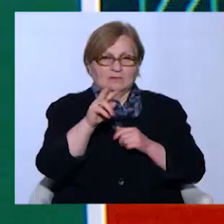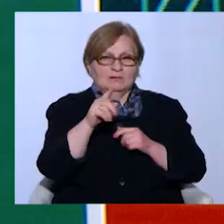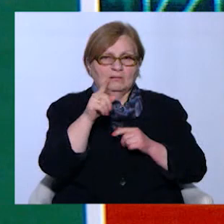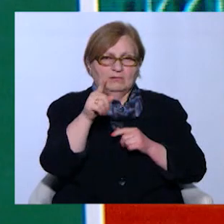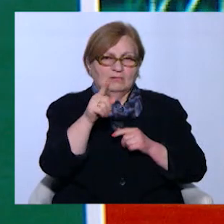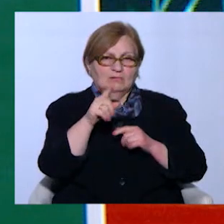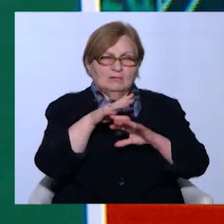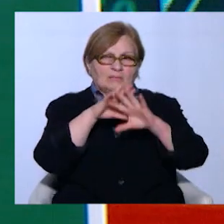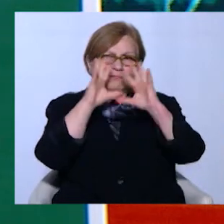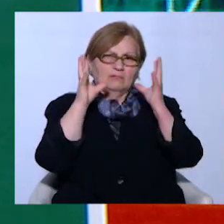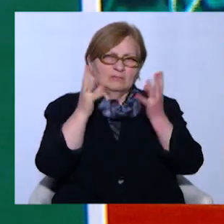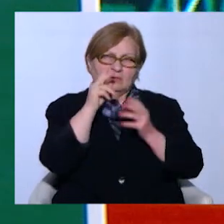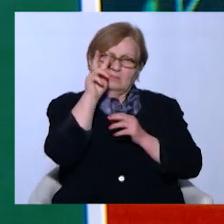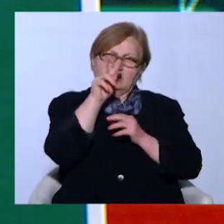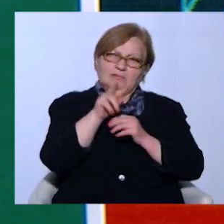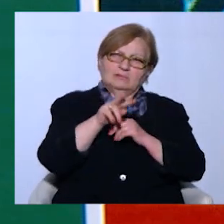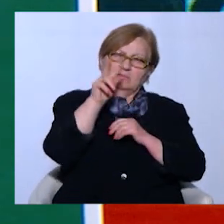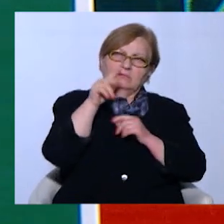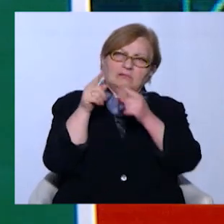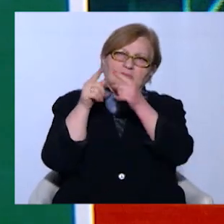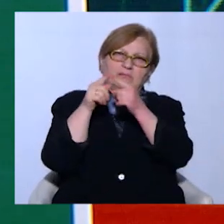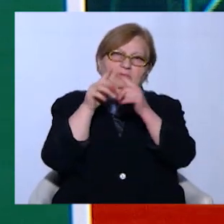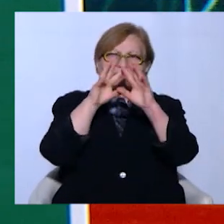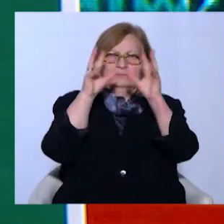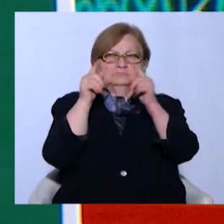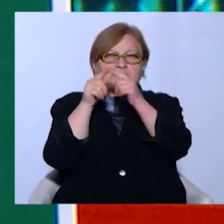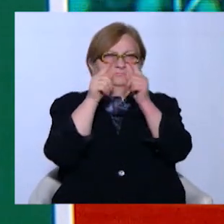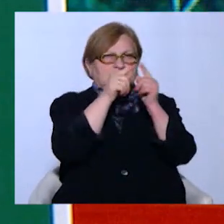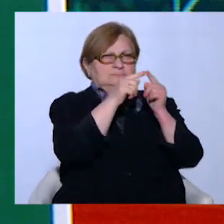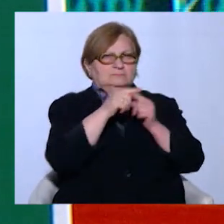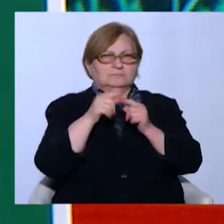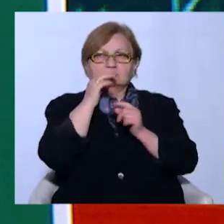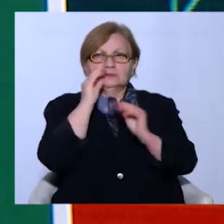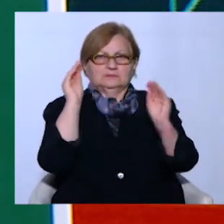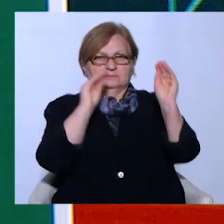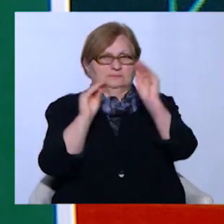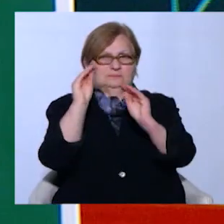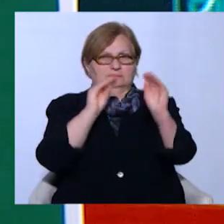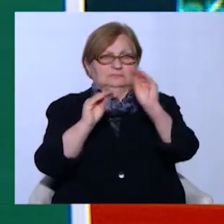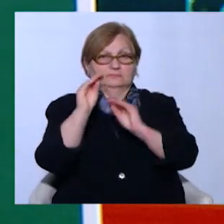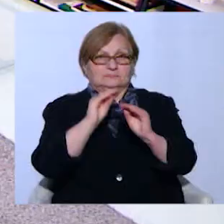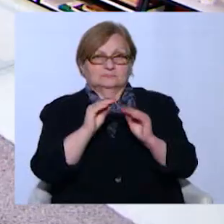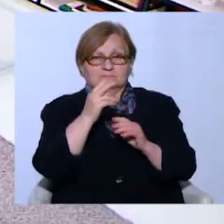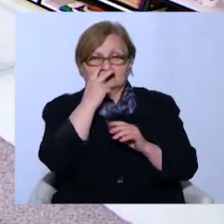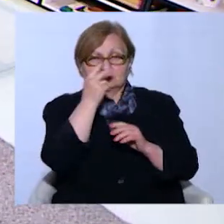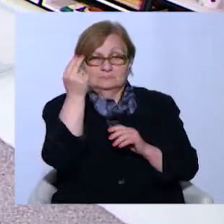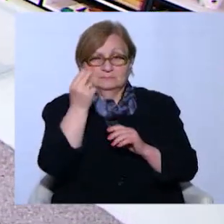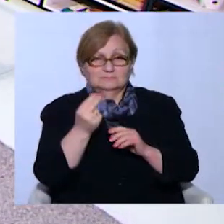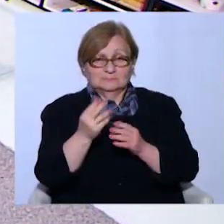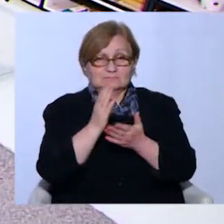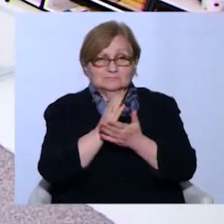კუთხით, არამედ მრავალი კუთხით, ანუ შდიდა და სხვადასხვა კუთხით უყურებდა და შემდეგ აწყობდა. აი მაგალითად, რო შევხედოთ ნახატებს, დაბლა